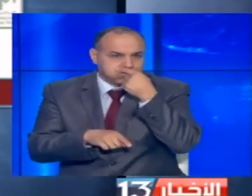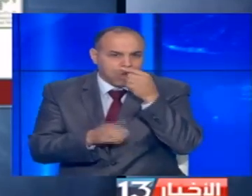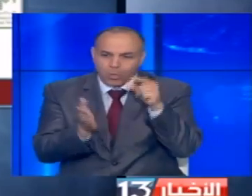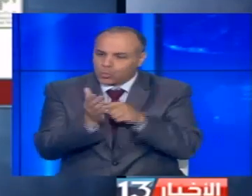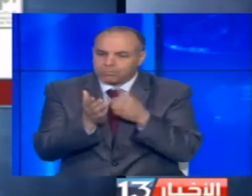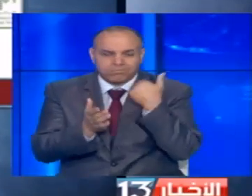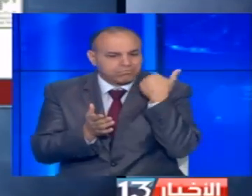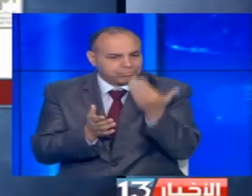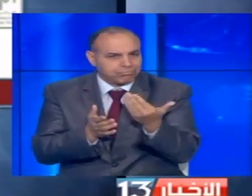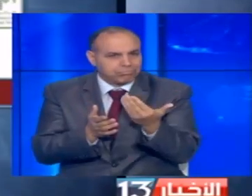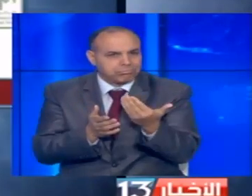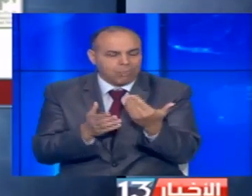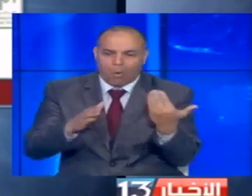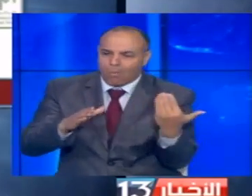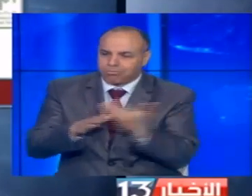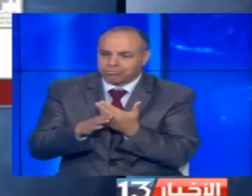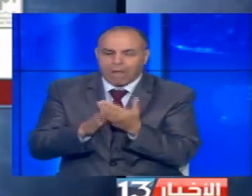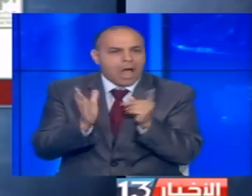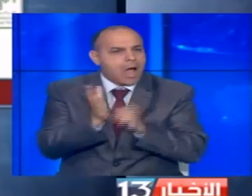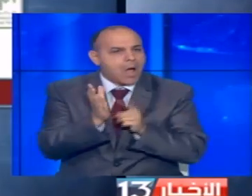الدستوري والمتعارضة